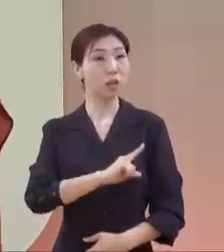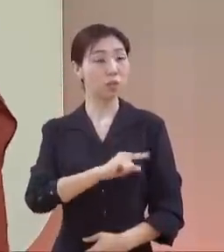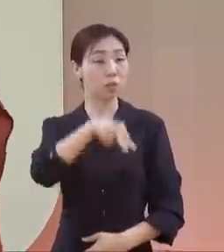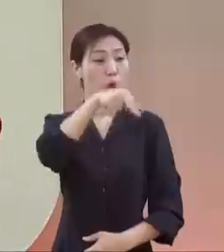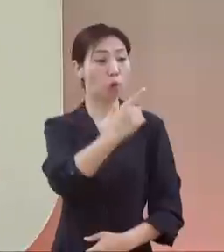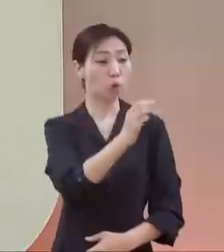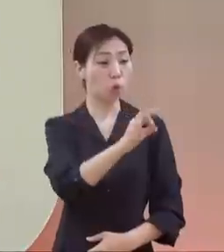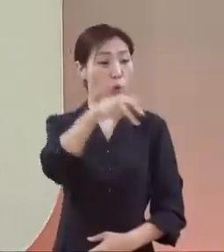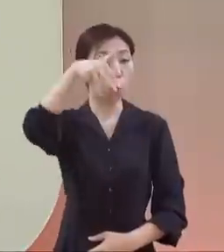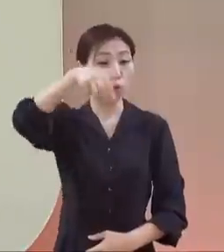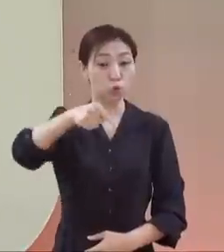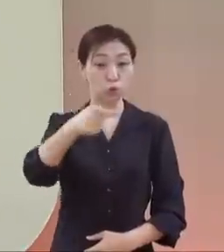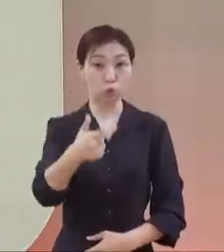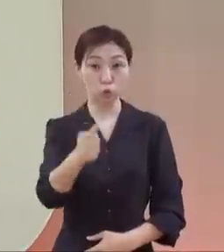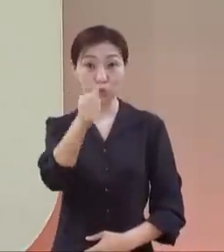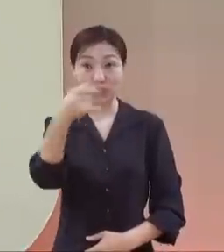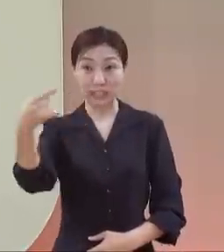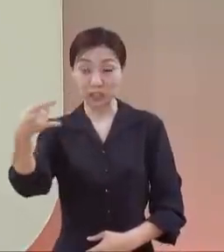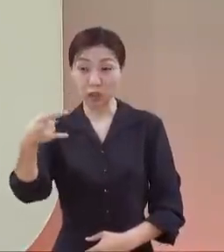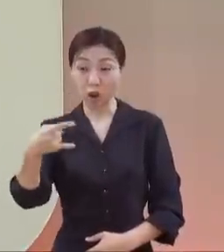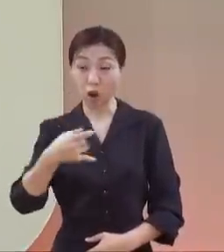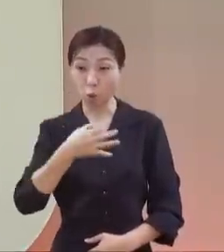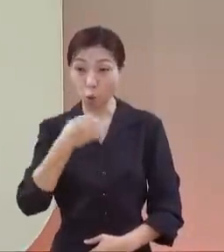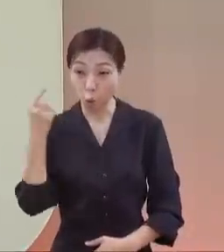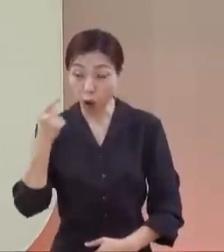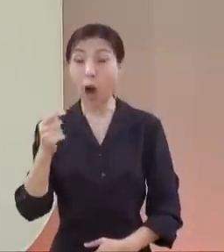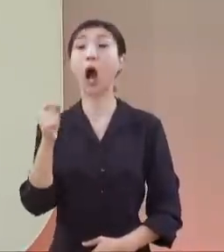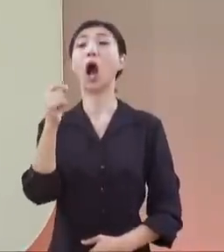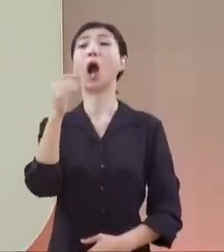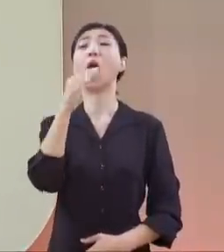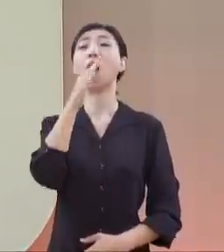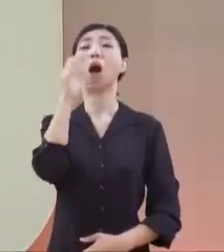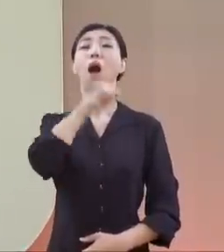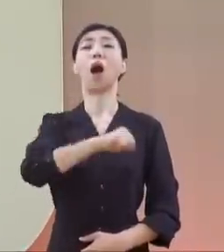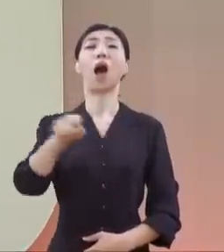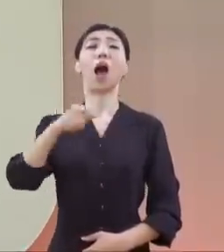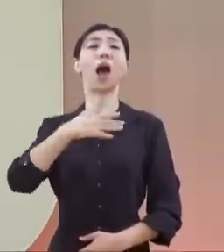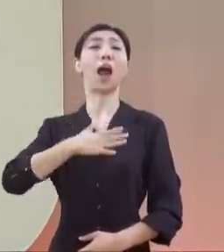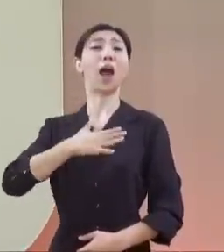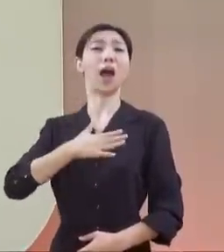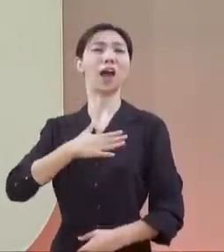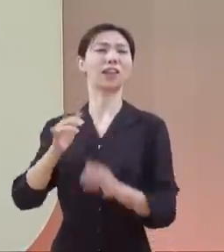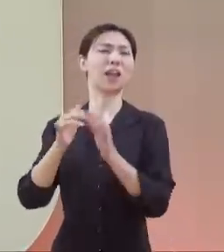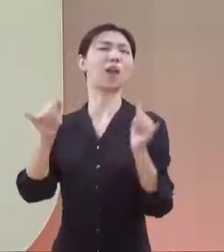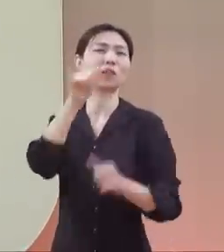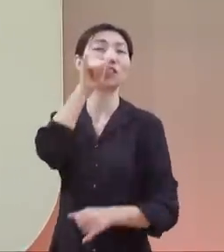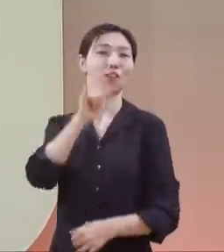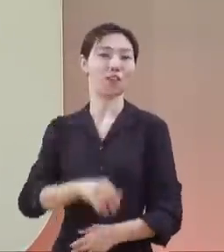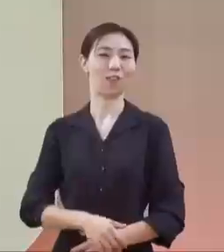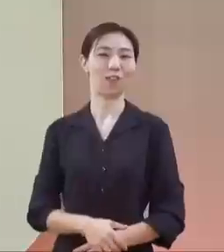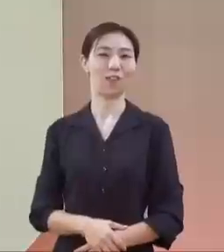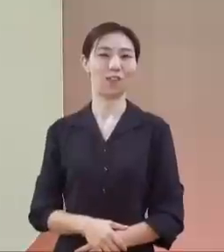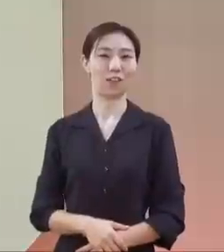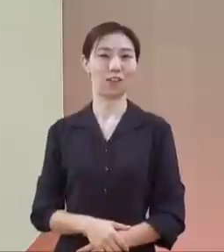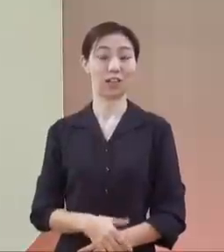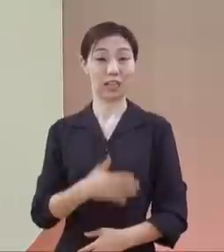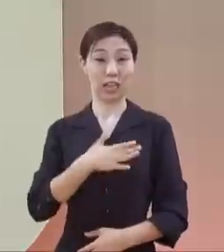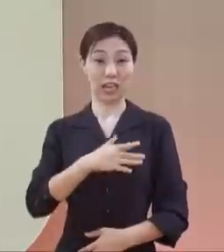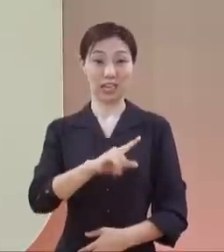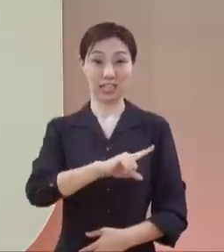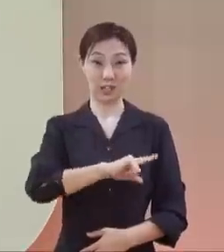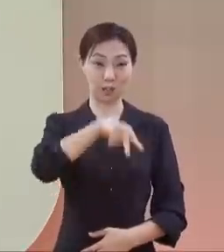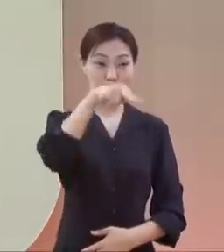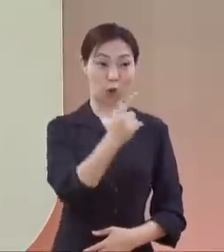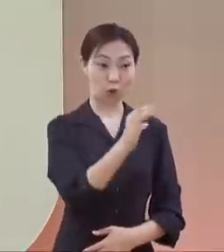그분하고 이렇게 아실 분이 계실 거예요 만약에 제가 송춘희라는 가수분 원로 가수 이름